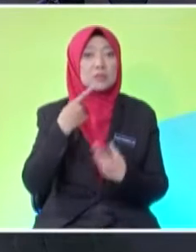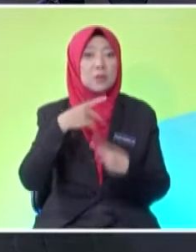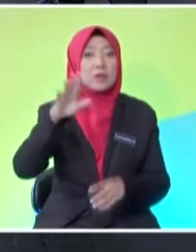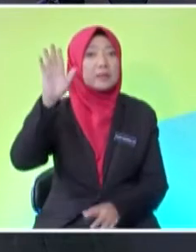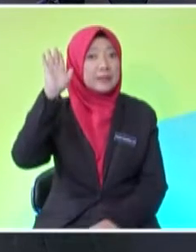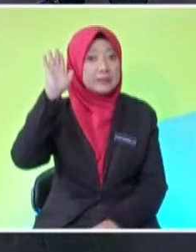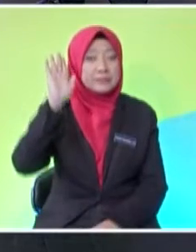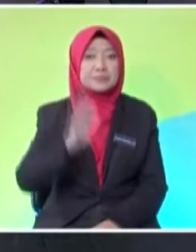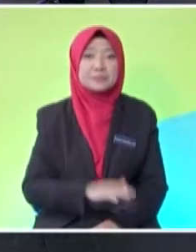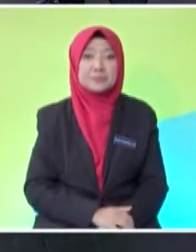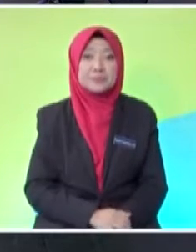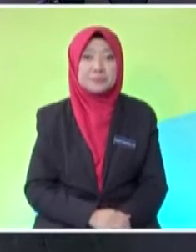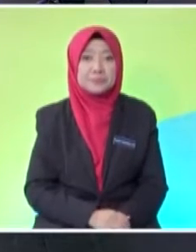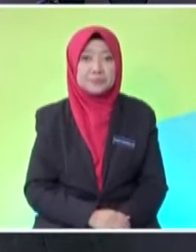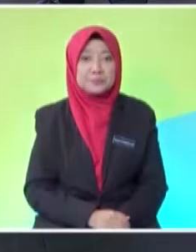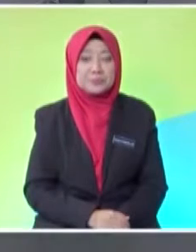tangan.